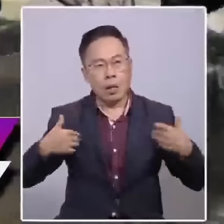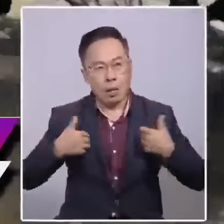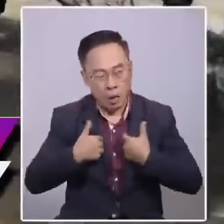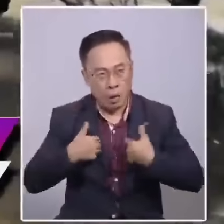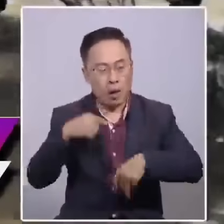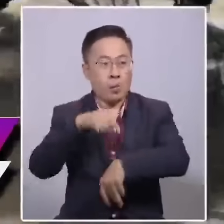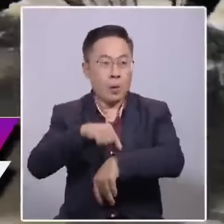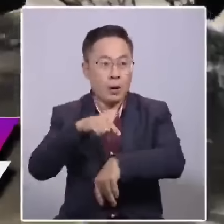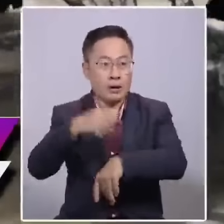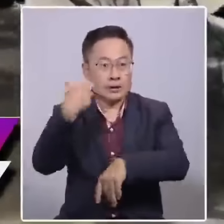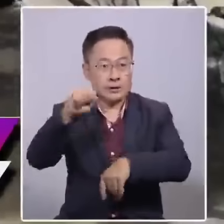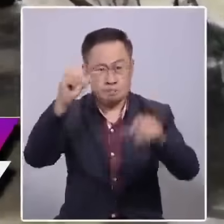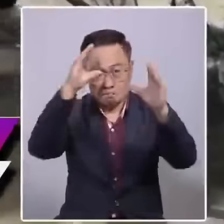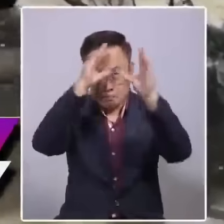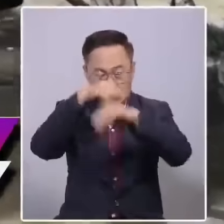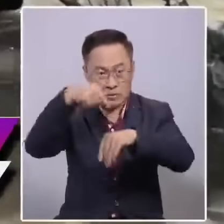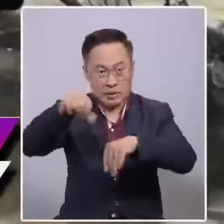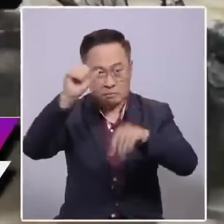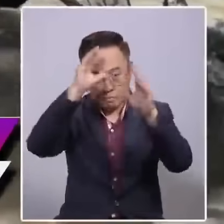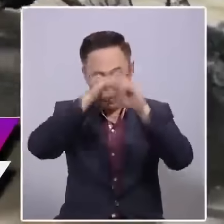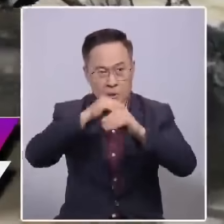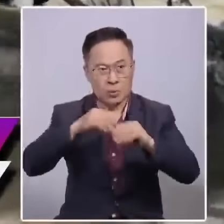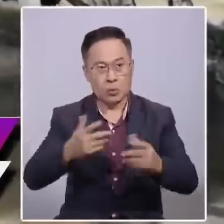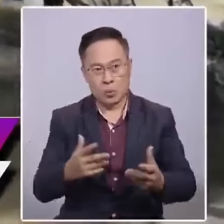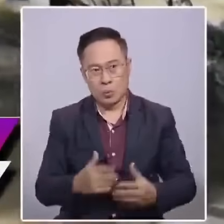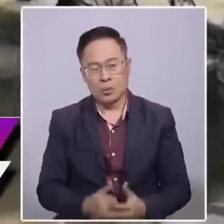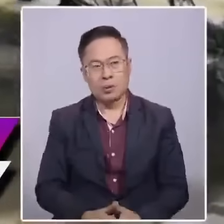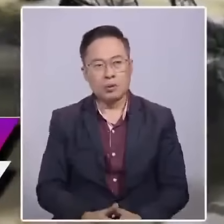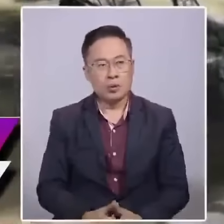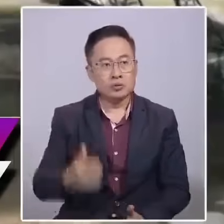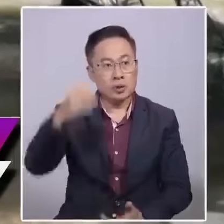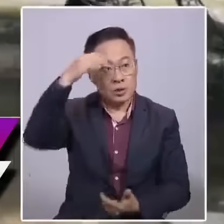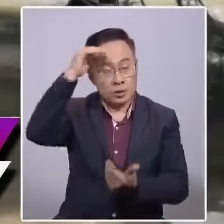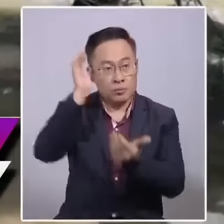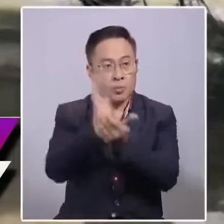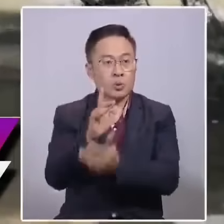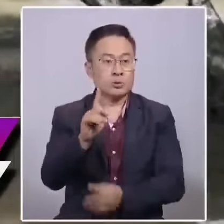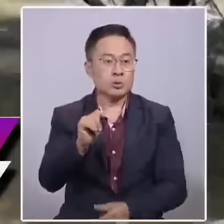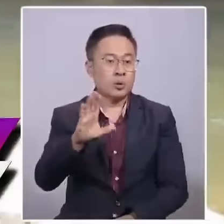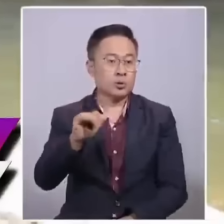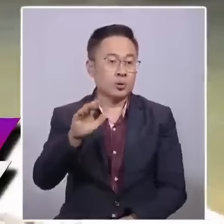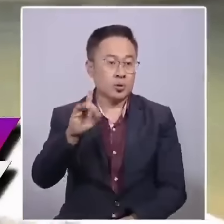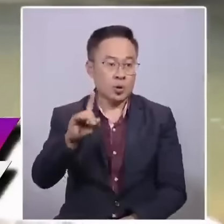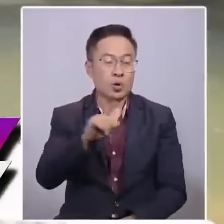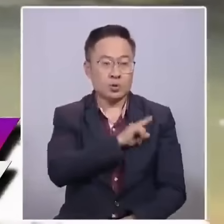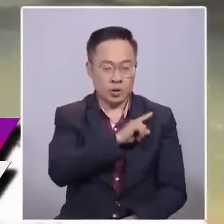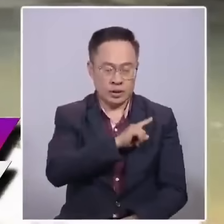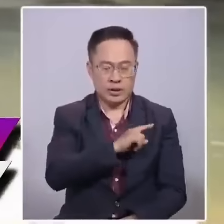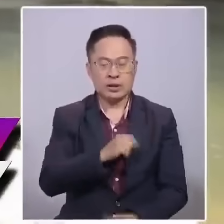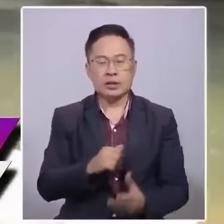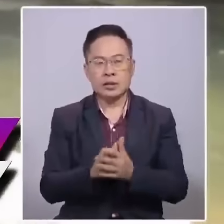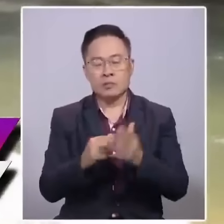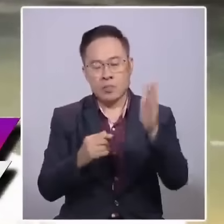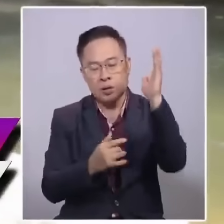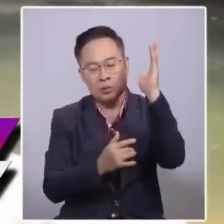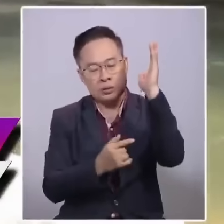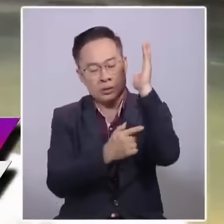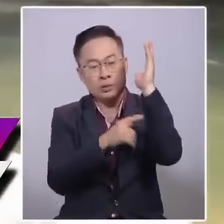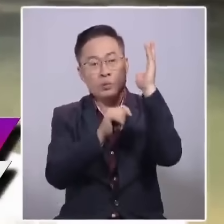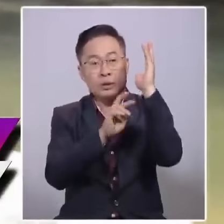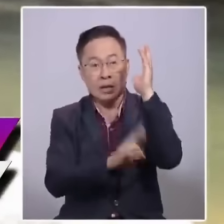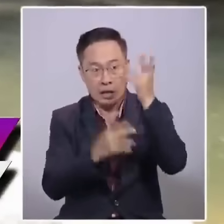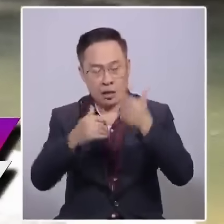ช้างเวลาประมาณ 22:00นนะฮะขณะที่กำลังตำรวจชายแดนค่ายนเรศวรเนี่ยมาถึงสนามบินตรังแล้วซึ่งกำลัง